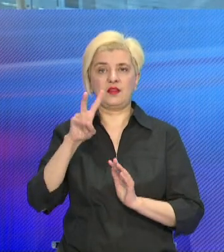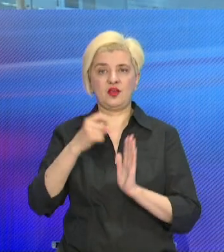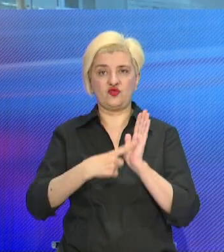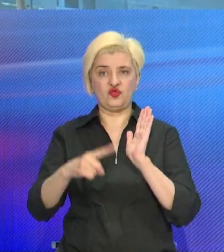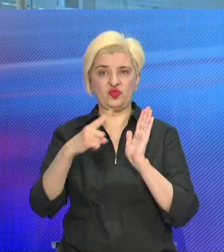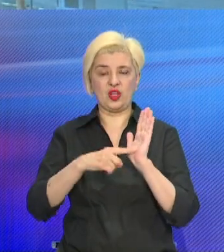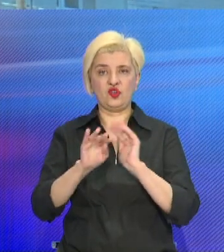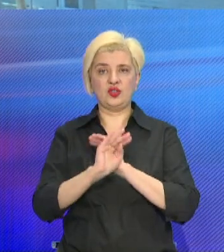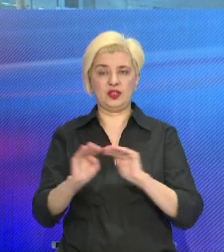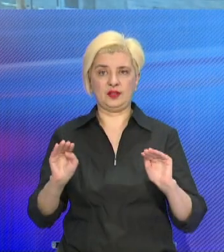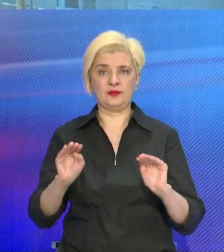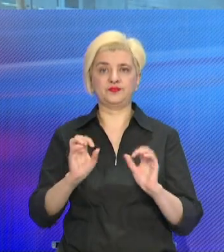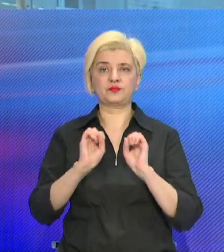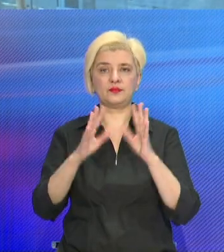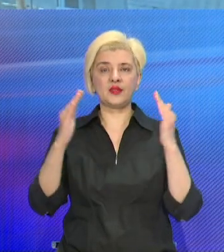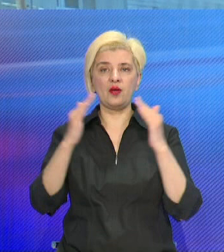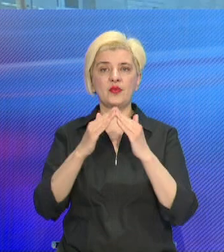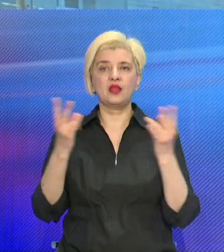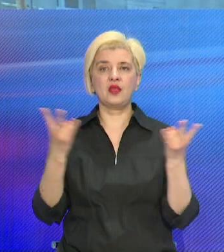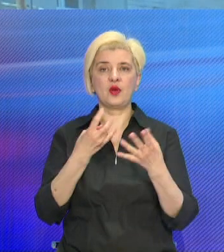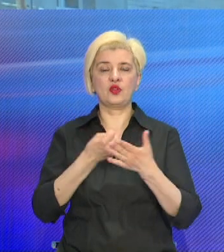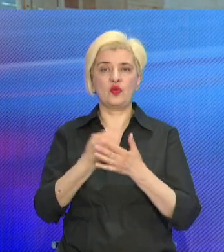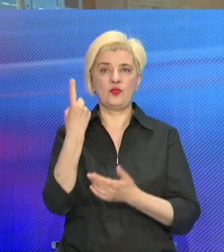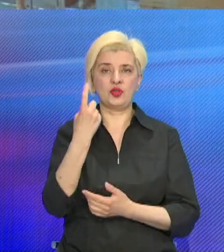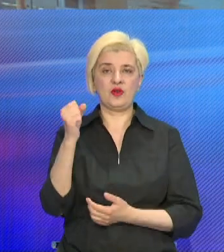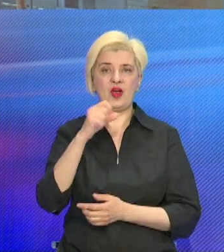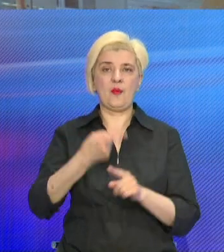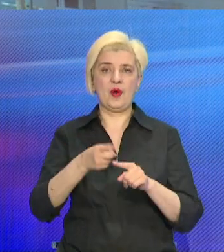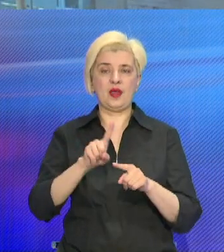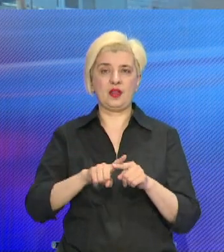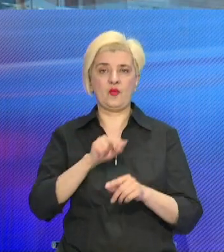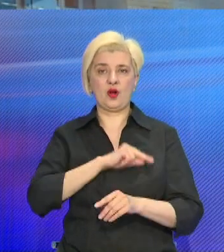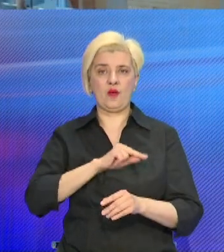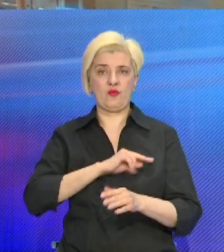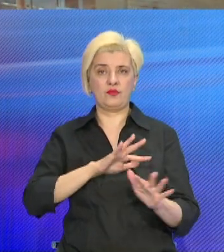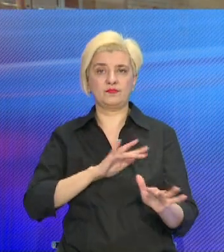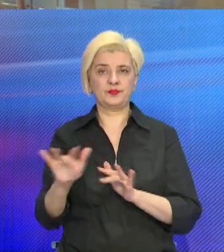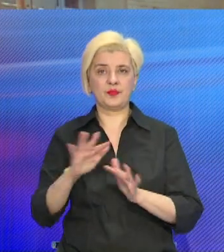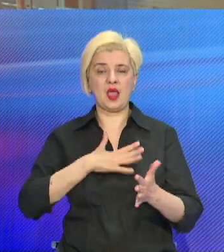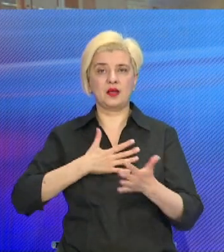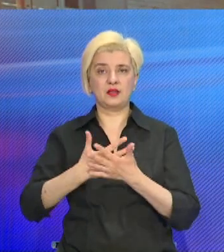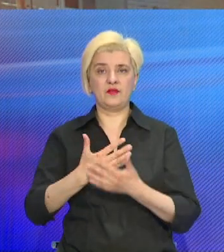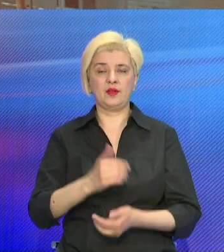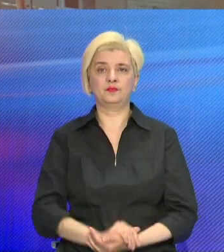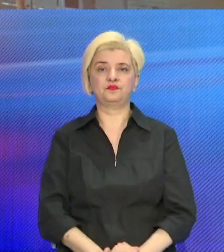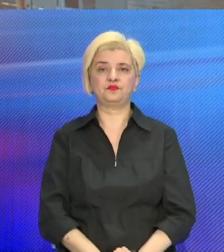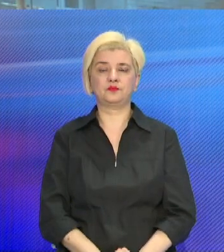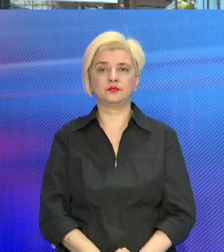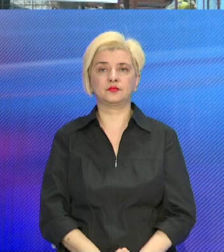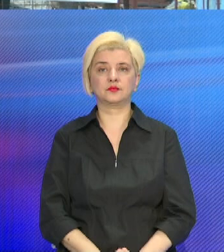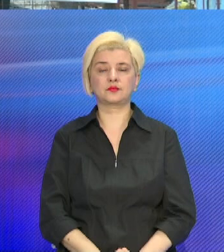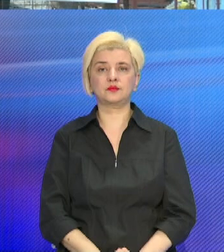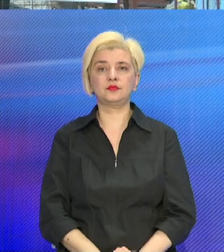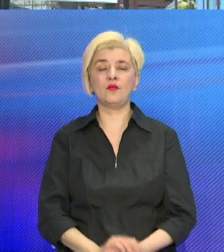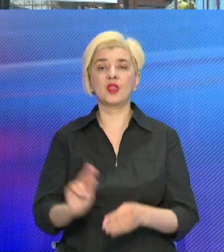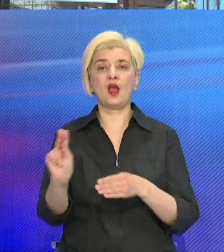выхованцев. Сдать объект бытовникам необходимо до 1 жнивня, а тому работы ведутся активно. Ольга Борисевич расскажет.